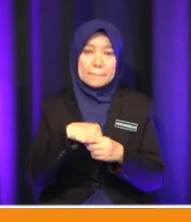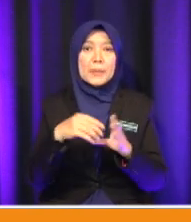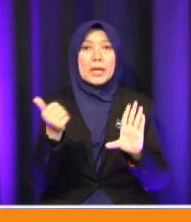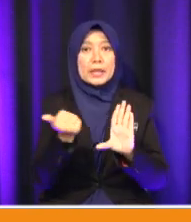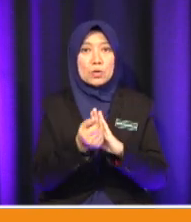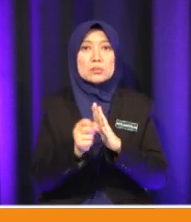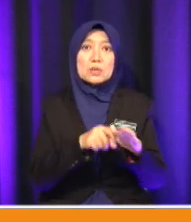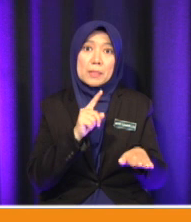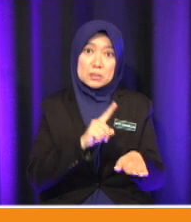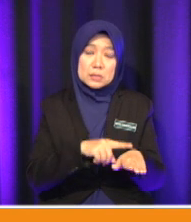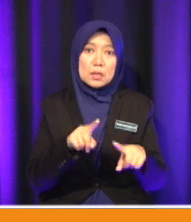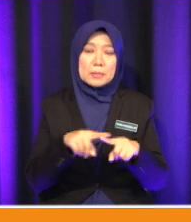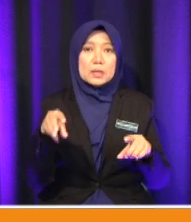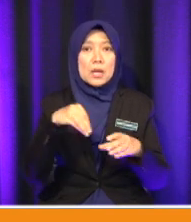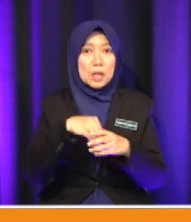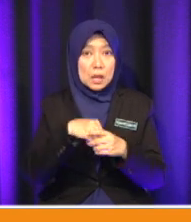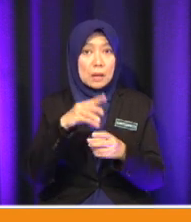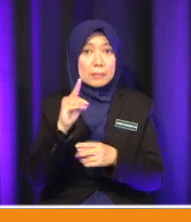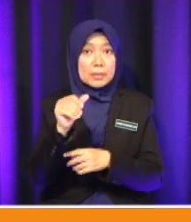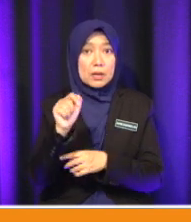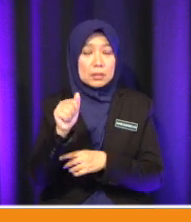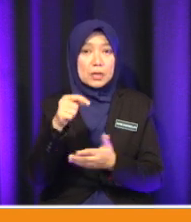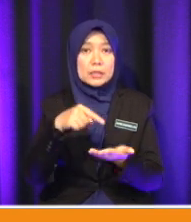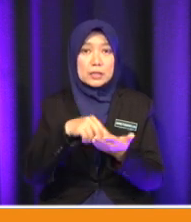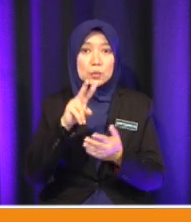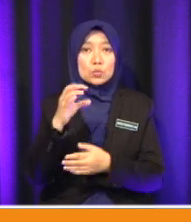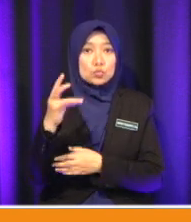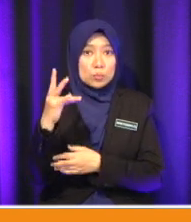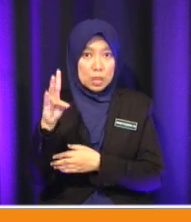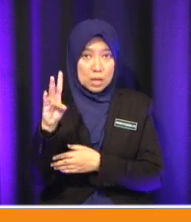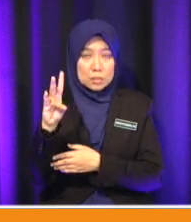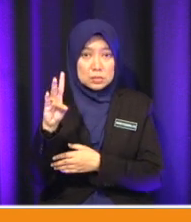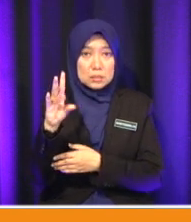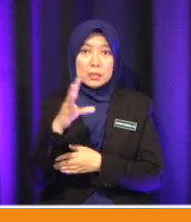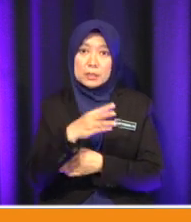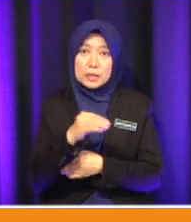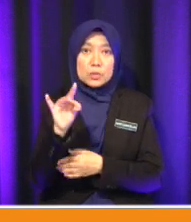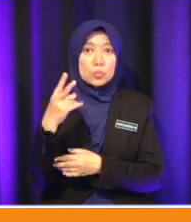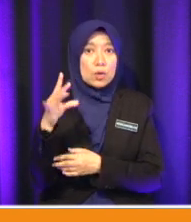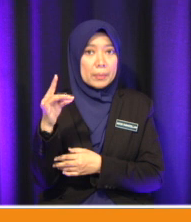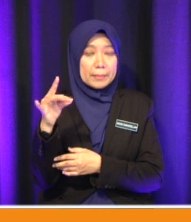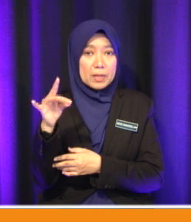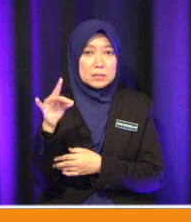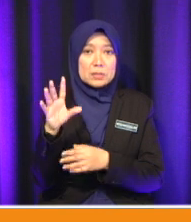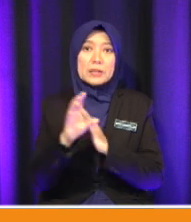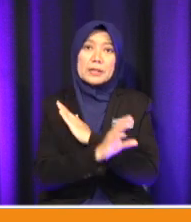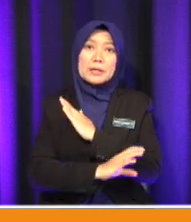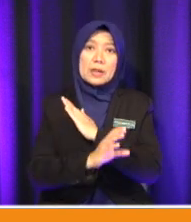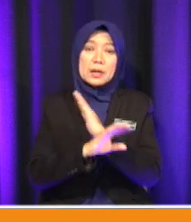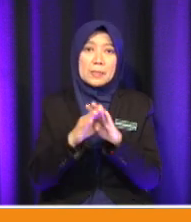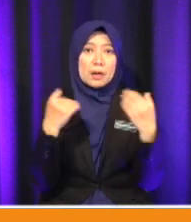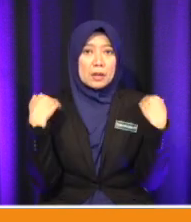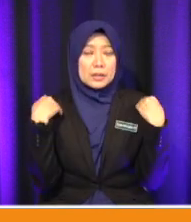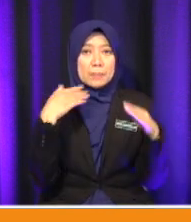tapi di dalam data kita ini bagi tahun 2017 dan 2018 negara berada